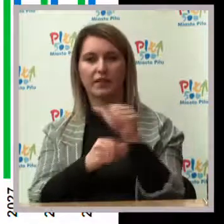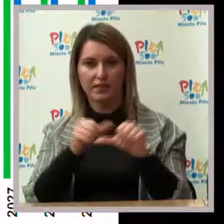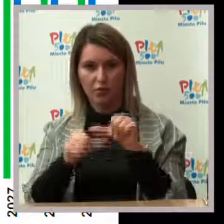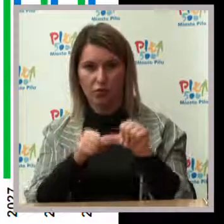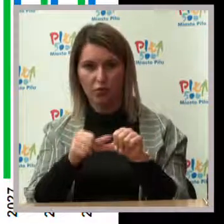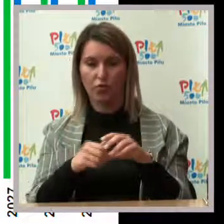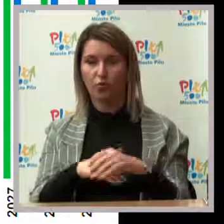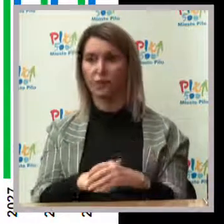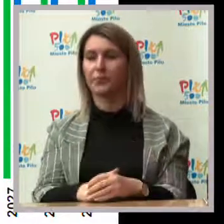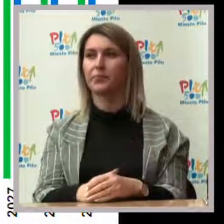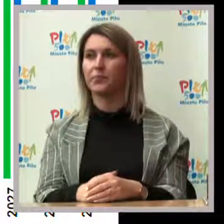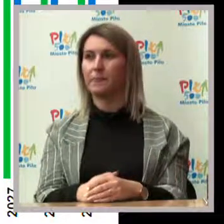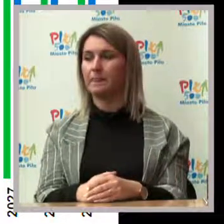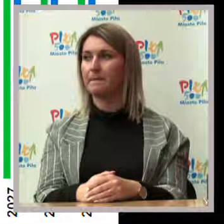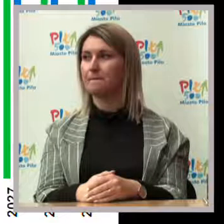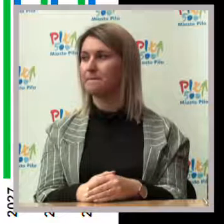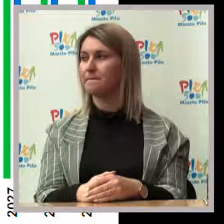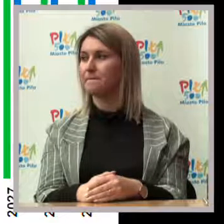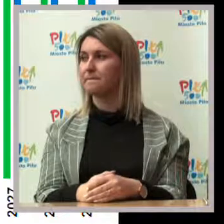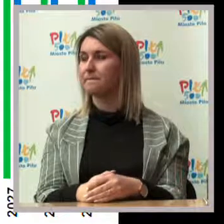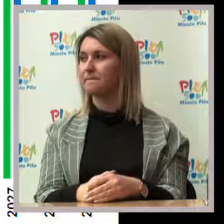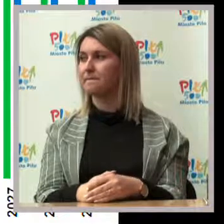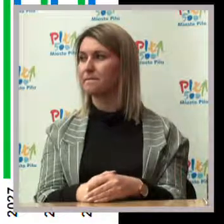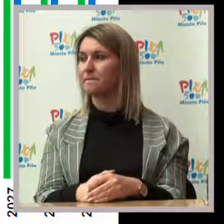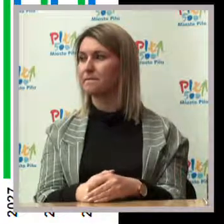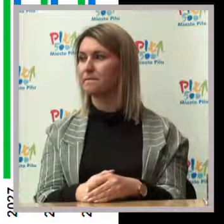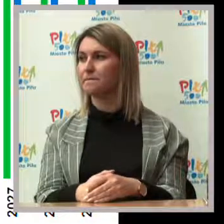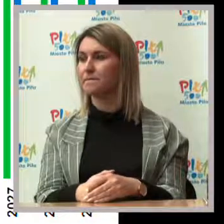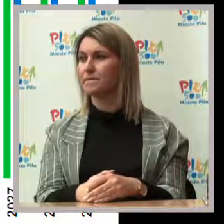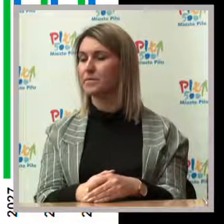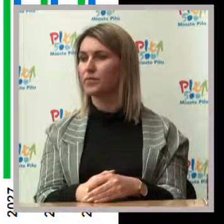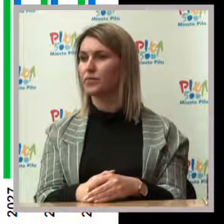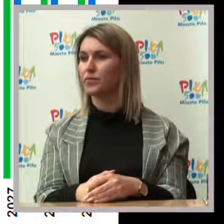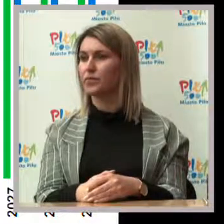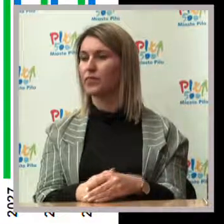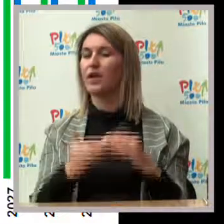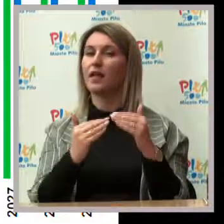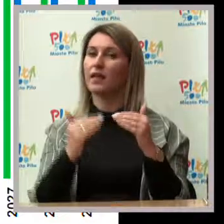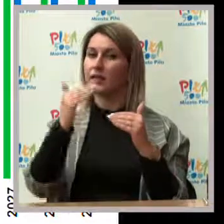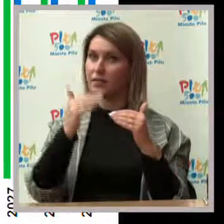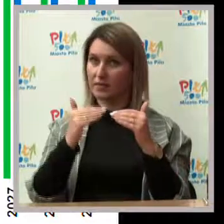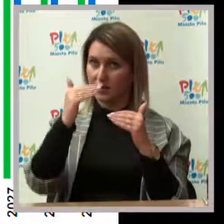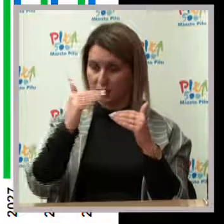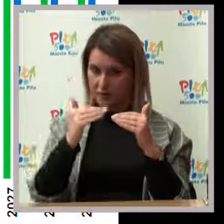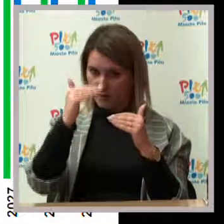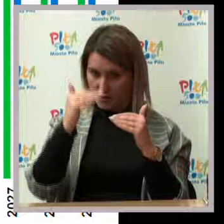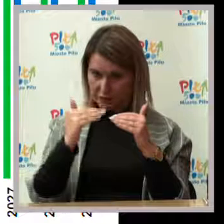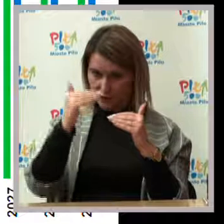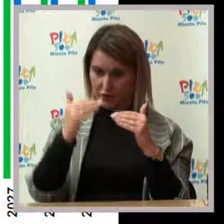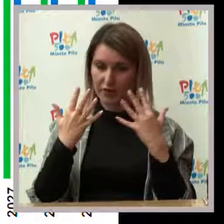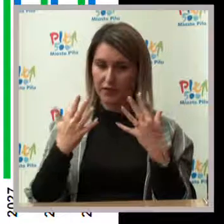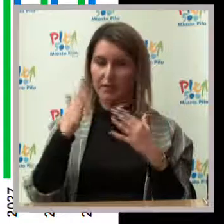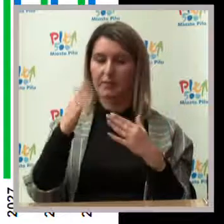zgodnie z założeniami wieloletniej prognozy finansowej od kilku lat planujemy nadwyżki budżetowe. Nadwyżki budżetowe, które będą pokrywały